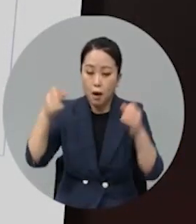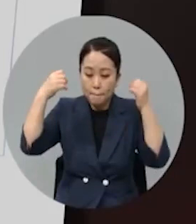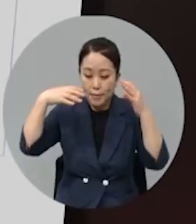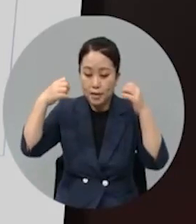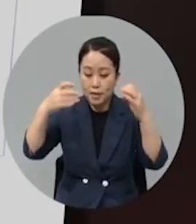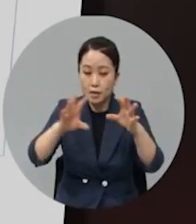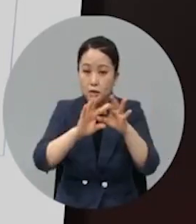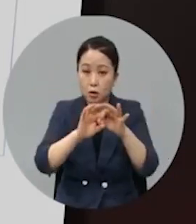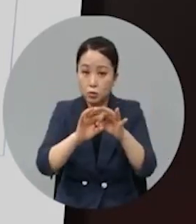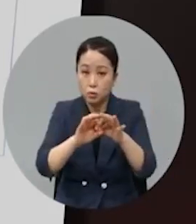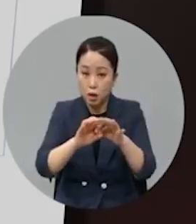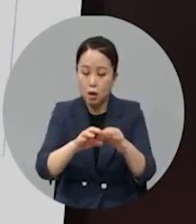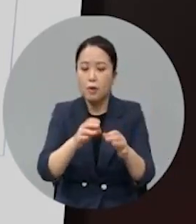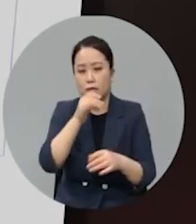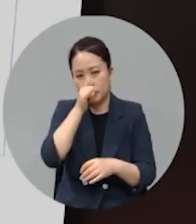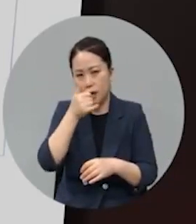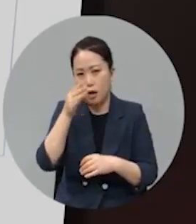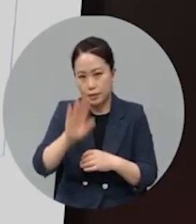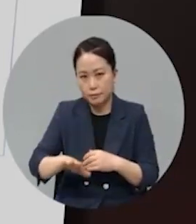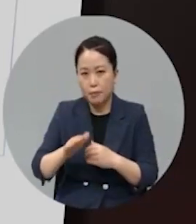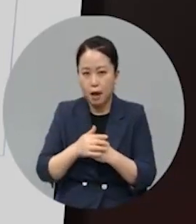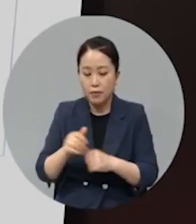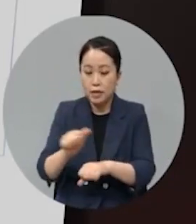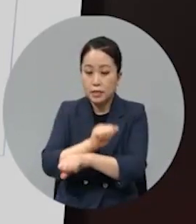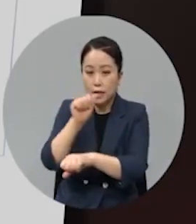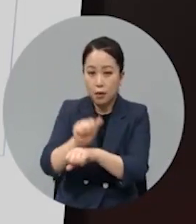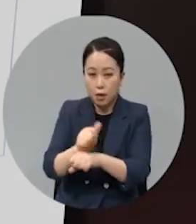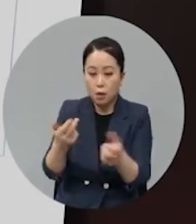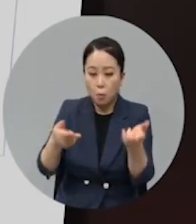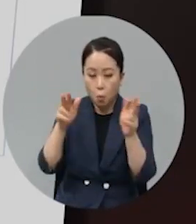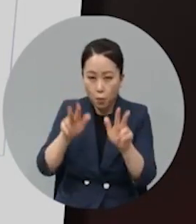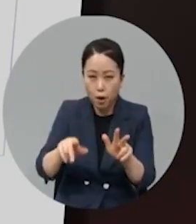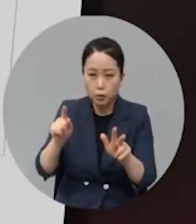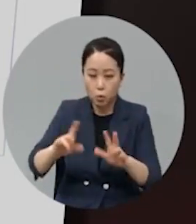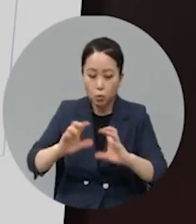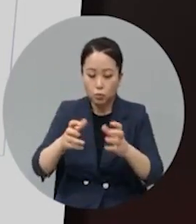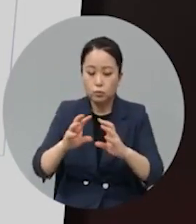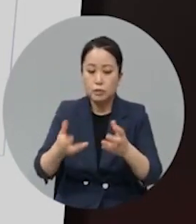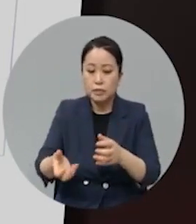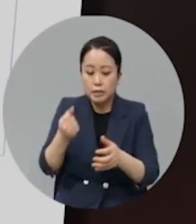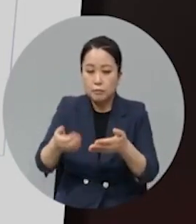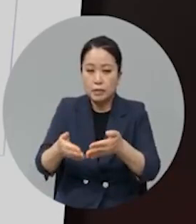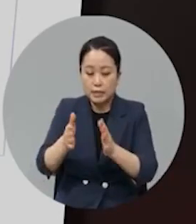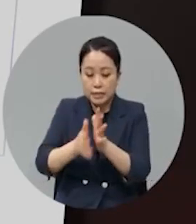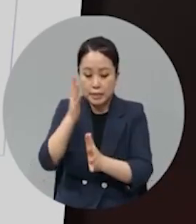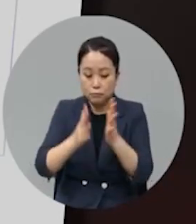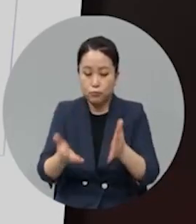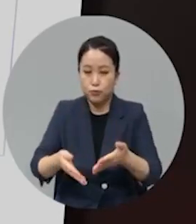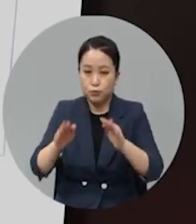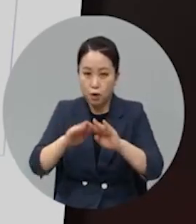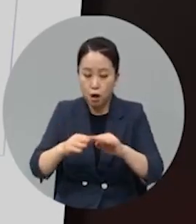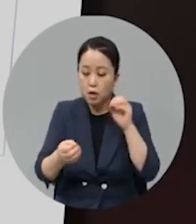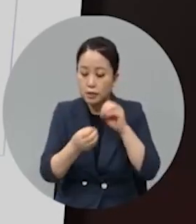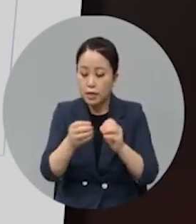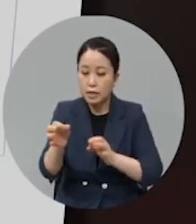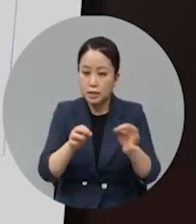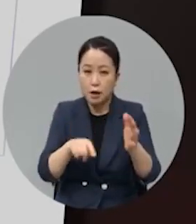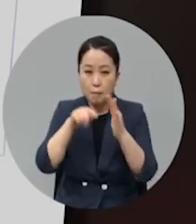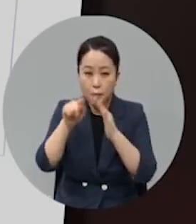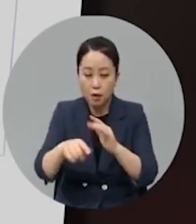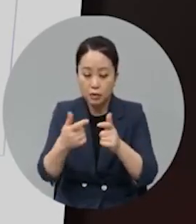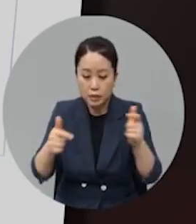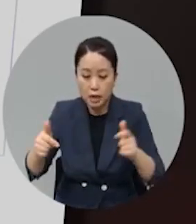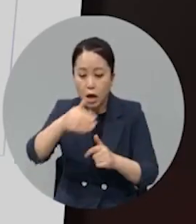연출과 관련된 일정도 있지만 싱가포르 테마공원과 국립식물원, 재래시장 방문, 머라이언 공원 등